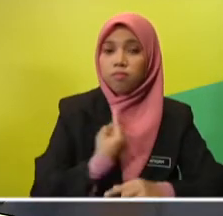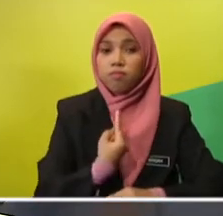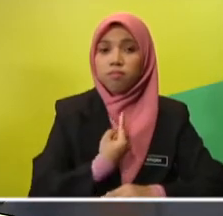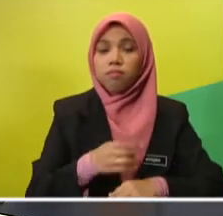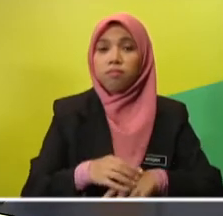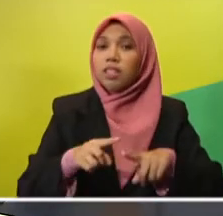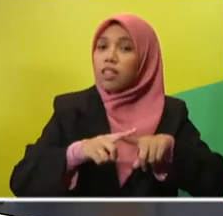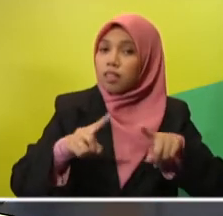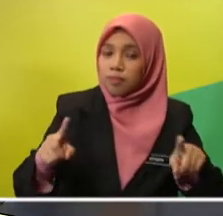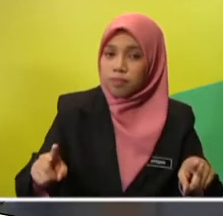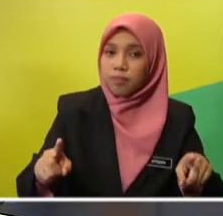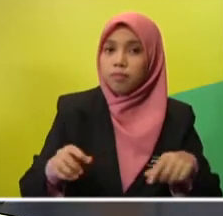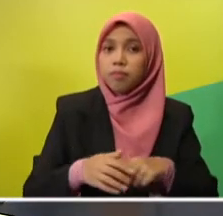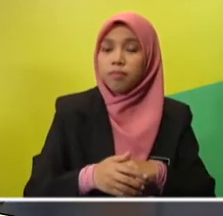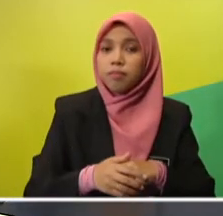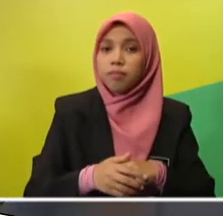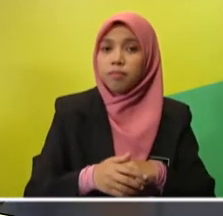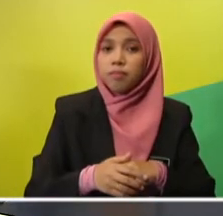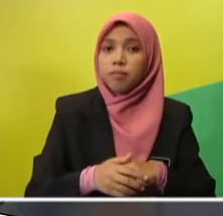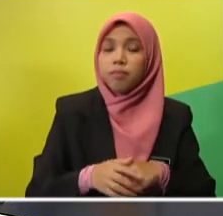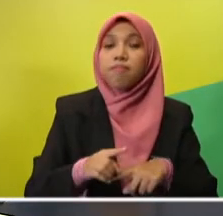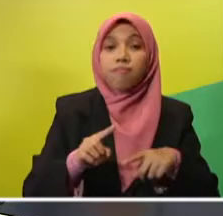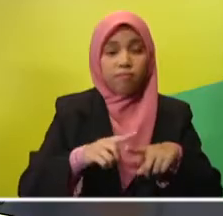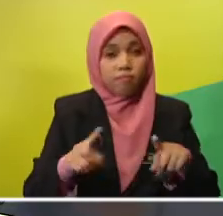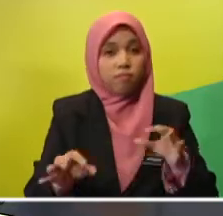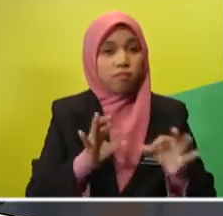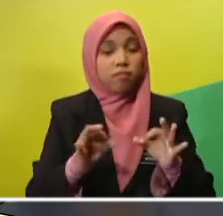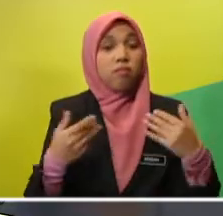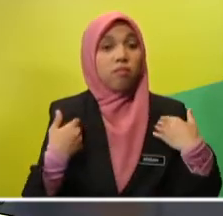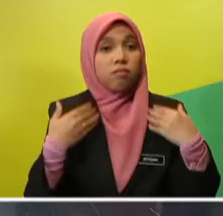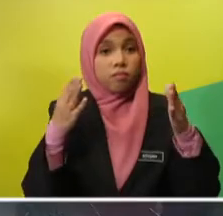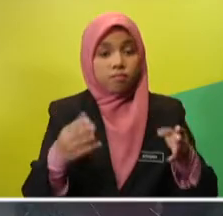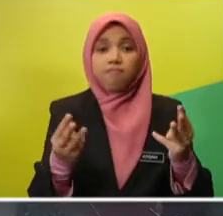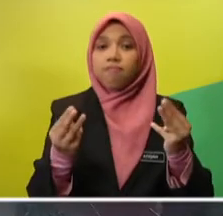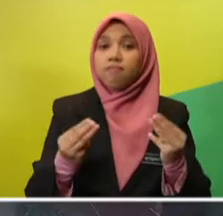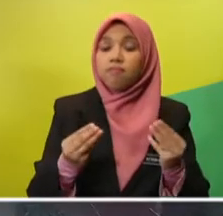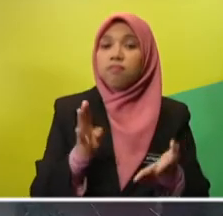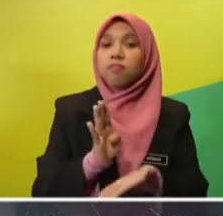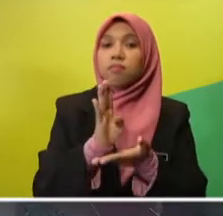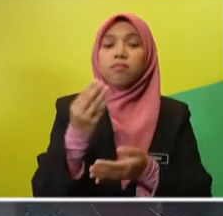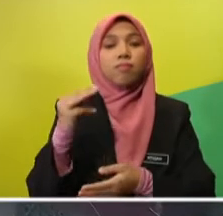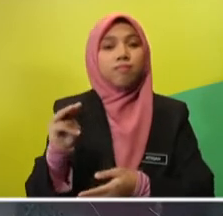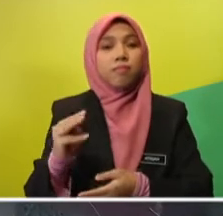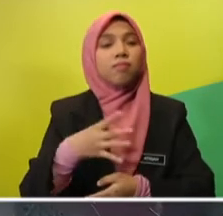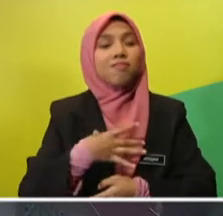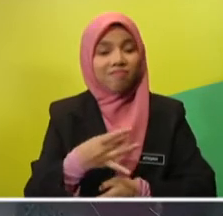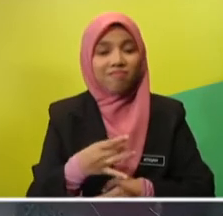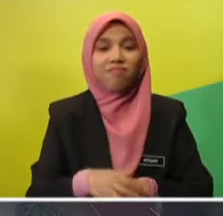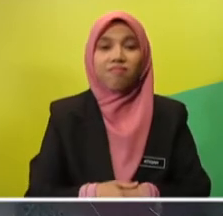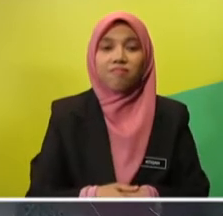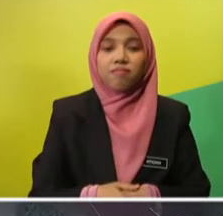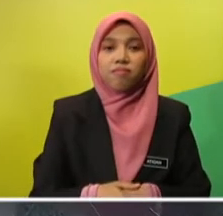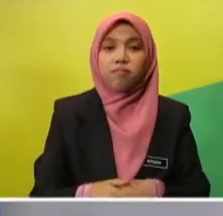sebenarnya lebih memerlukan. Mereka lebih ingin dibantu. Kalau kita betul-betul nak membantu mereka, kan cikgu,